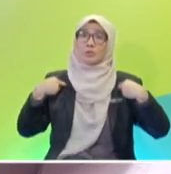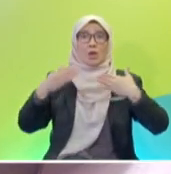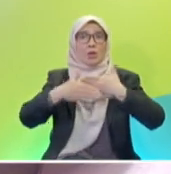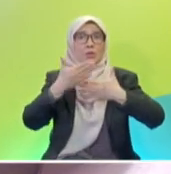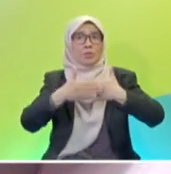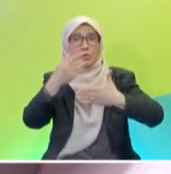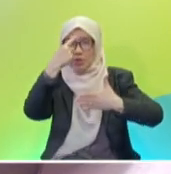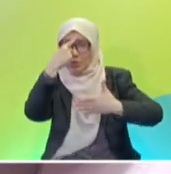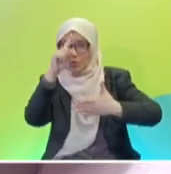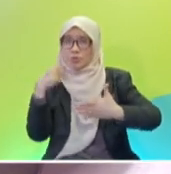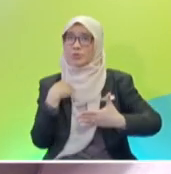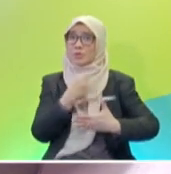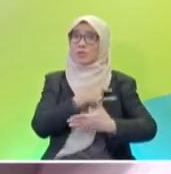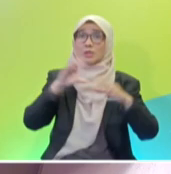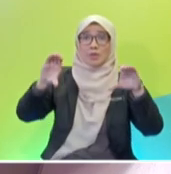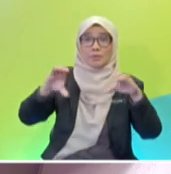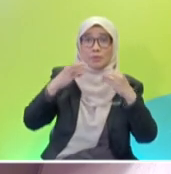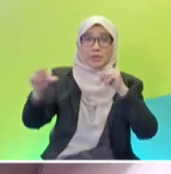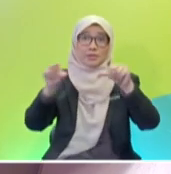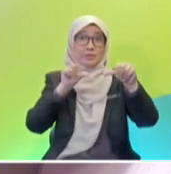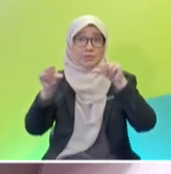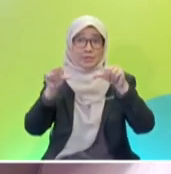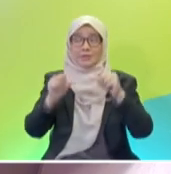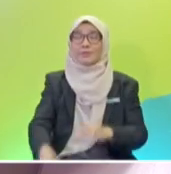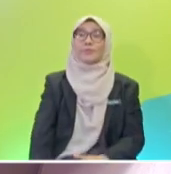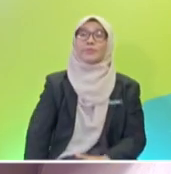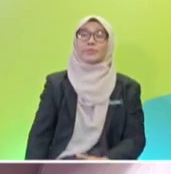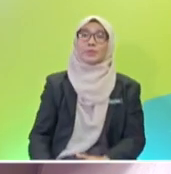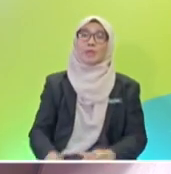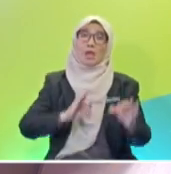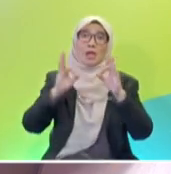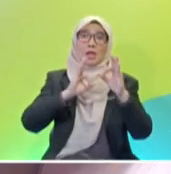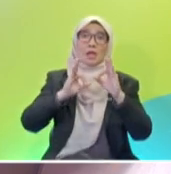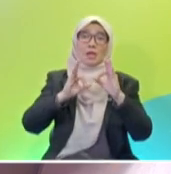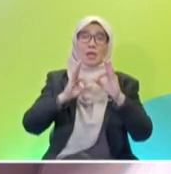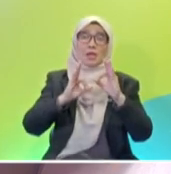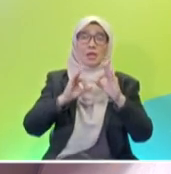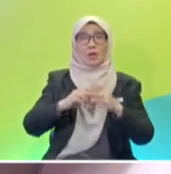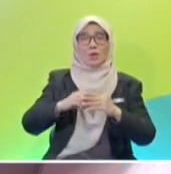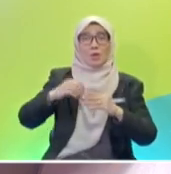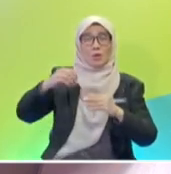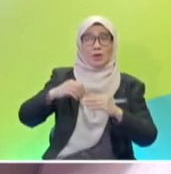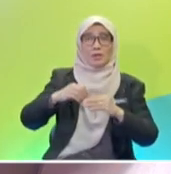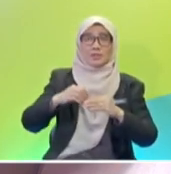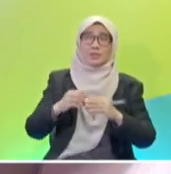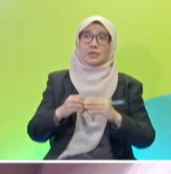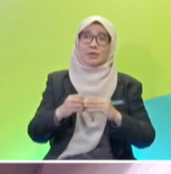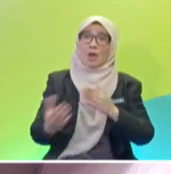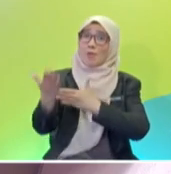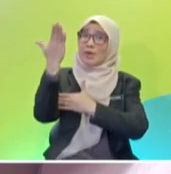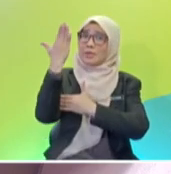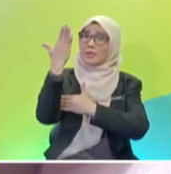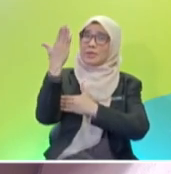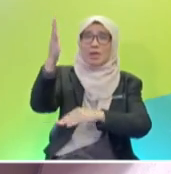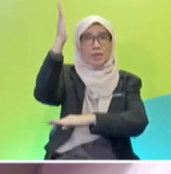kita menjalankan aktiviti. Baik Hanif, kalau di siang hari, biasanya sumber cahaya apa?